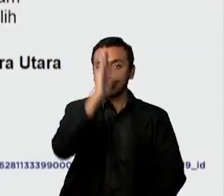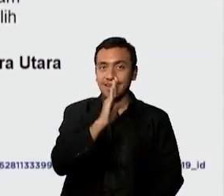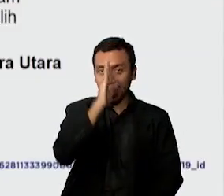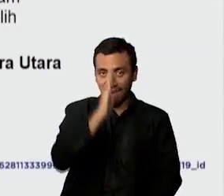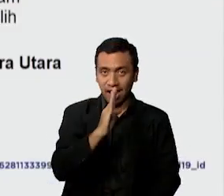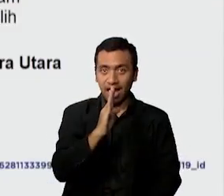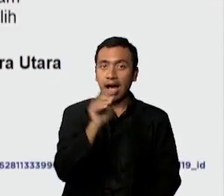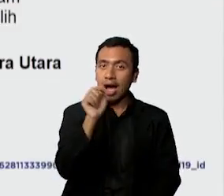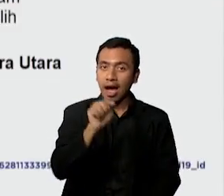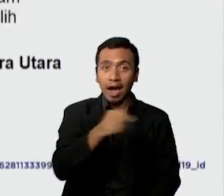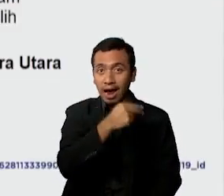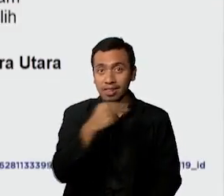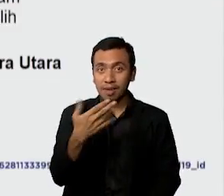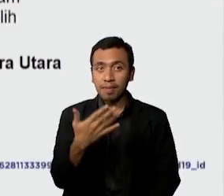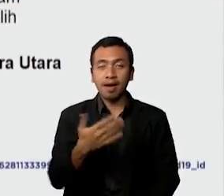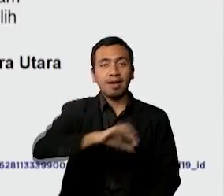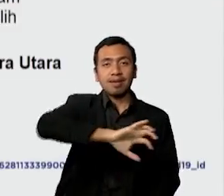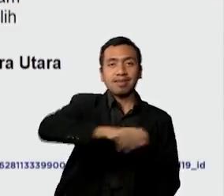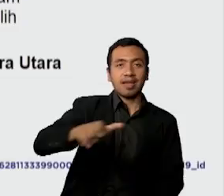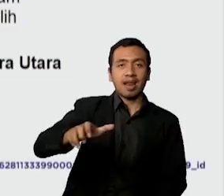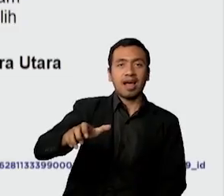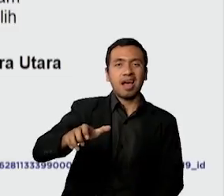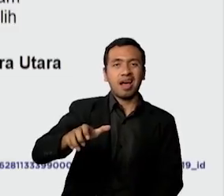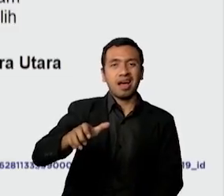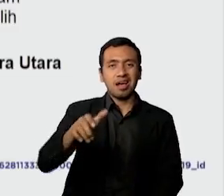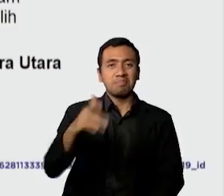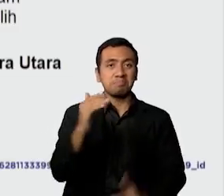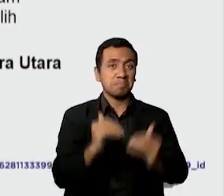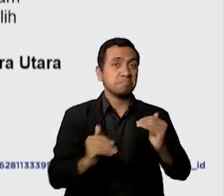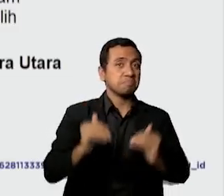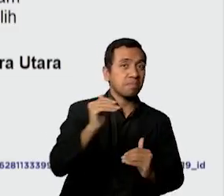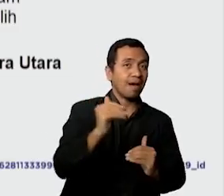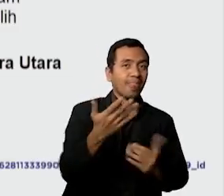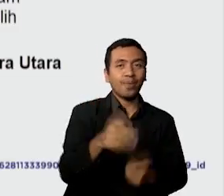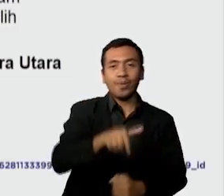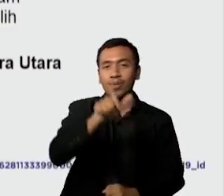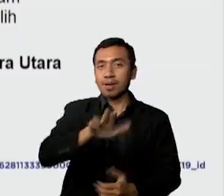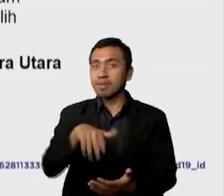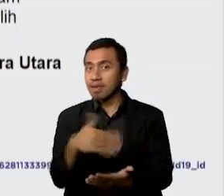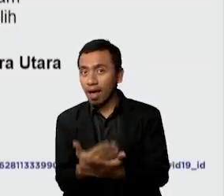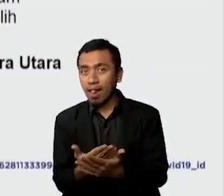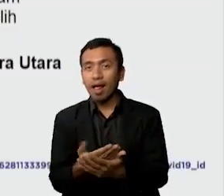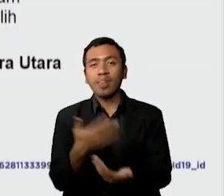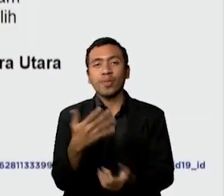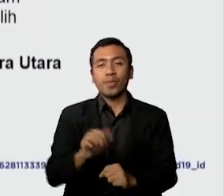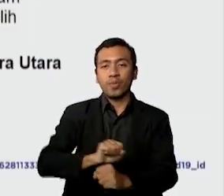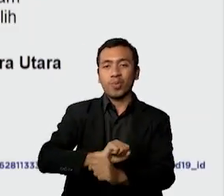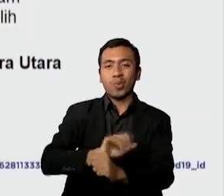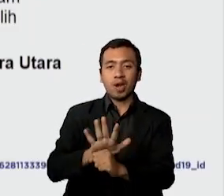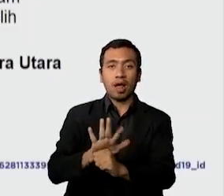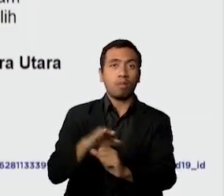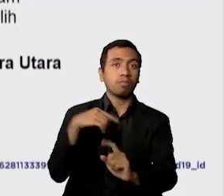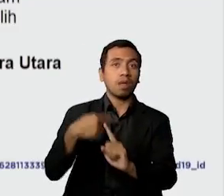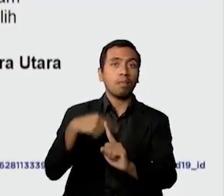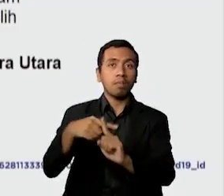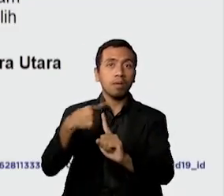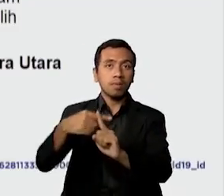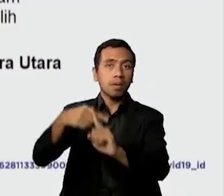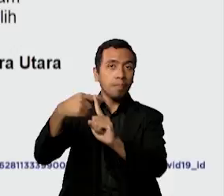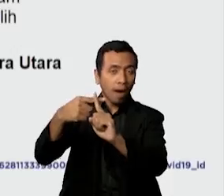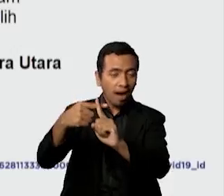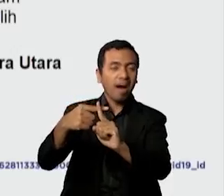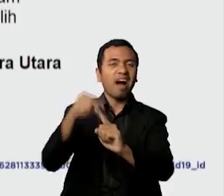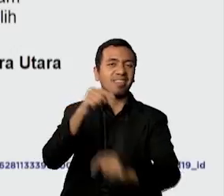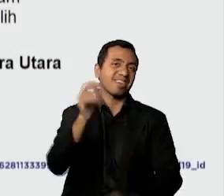daerah-daerah terdapat peningkatan, baik kasus mungkin jumlah orang yang meninggal atau laju insidensinya ditemukan tinggi di sana sehingga